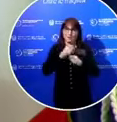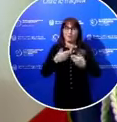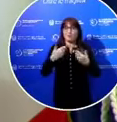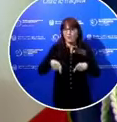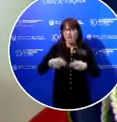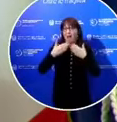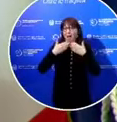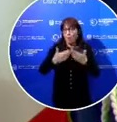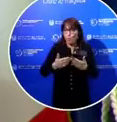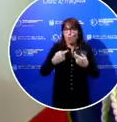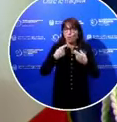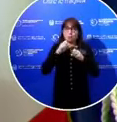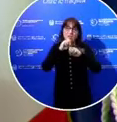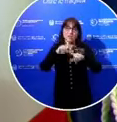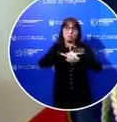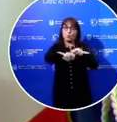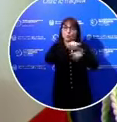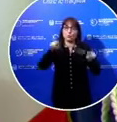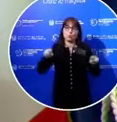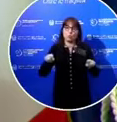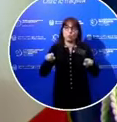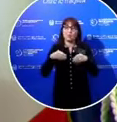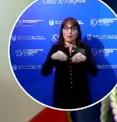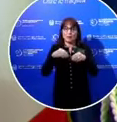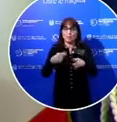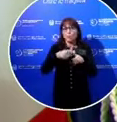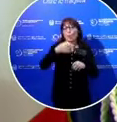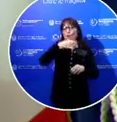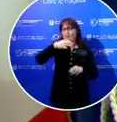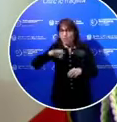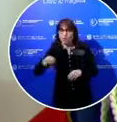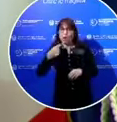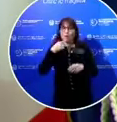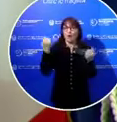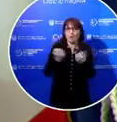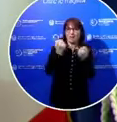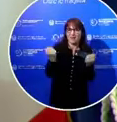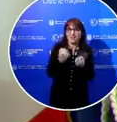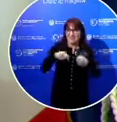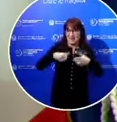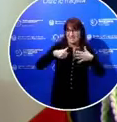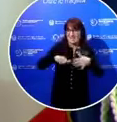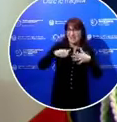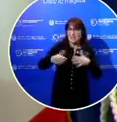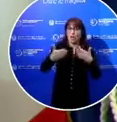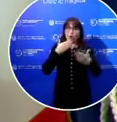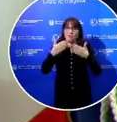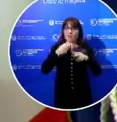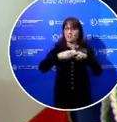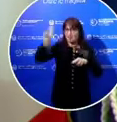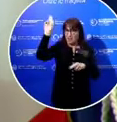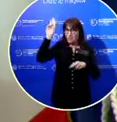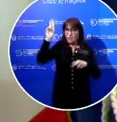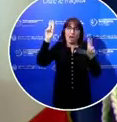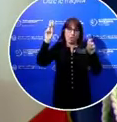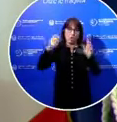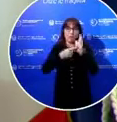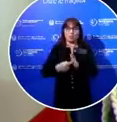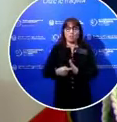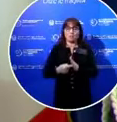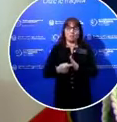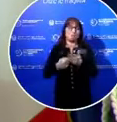che formulo a tutti i partecipanti, ai relatori e agli organizzatori della sesta Conferenza nazionale sulle dipendenze e i